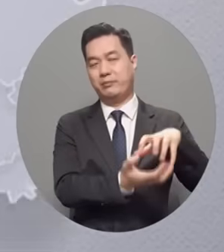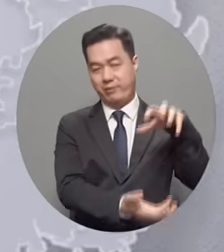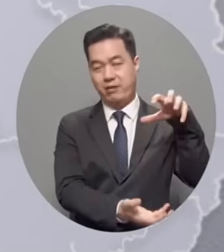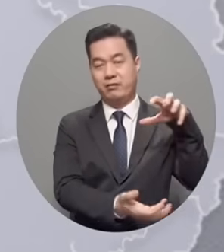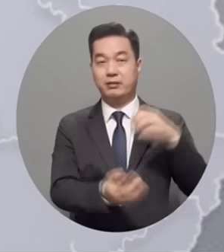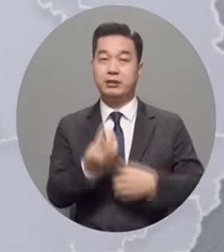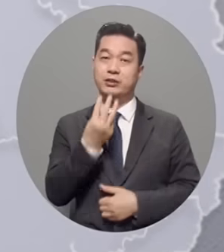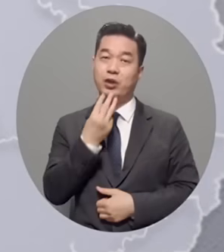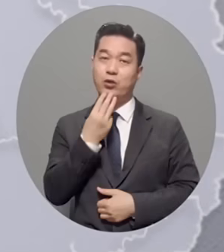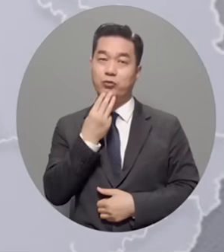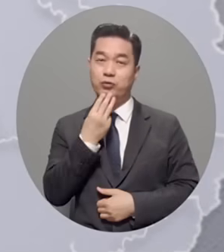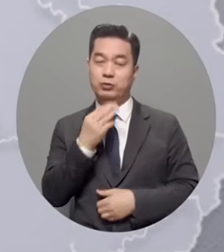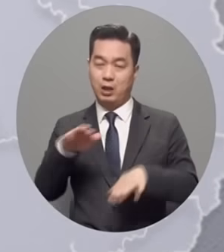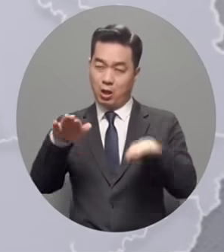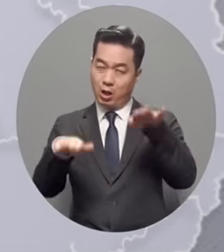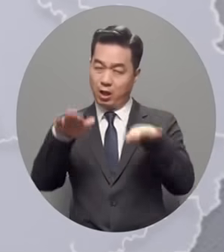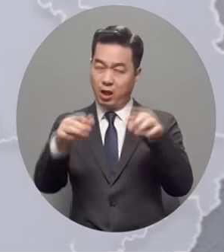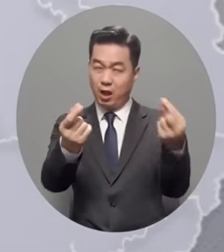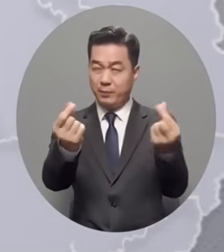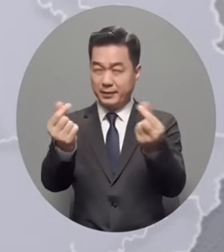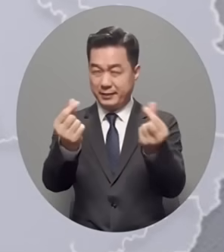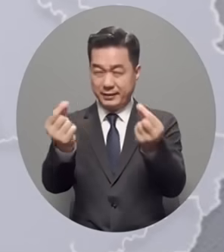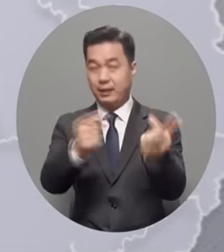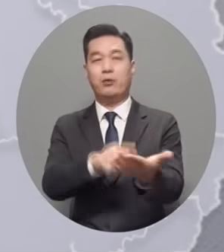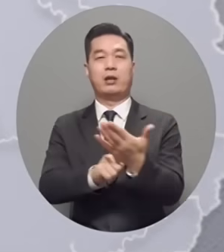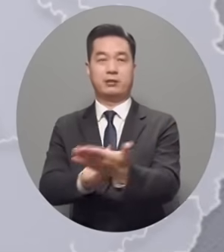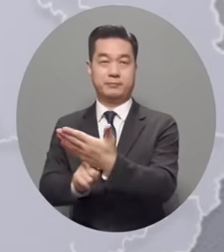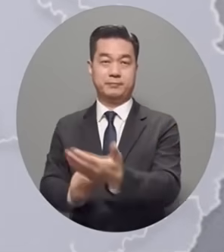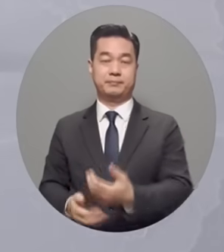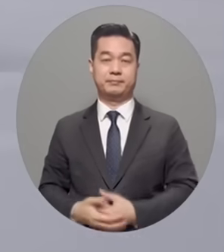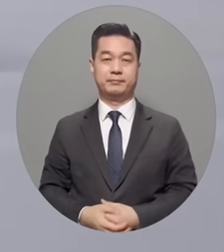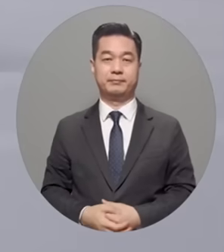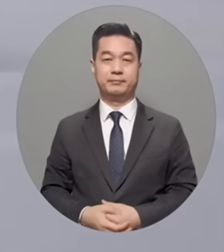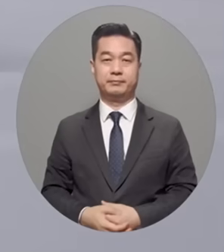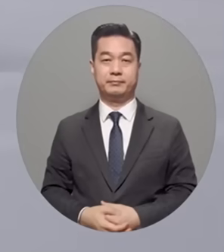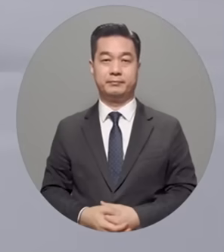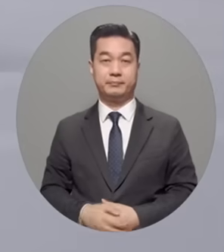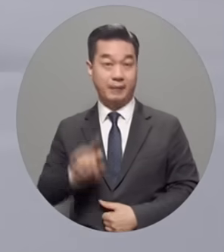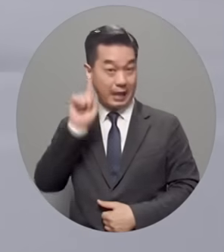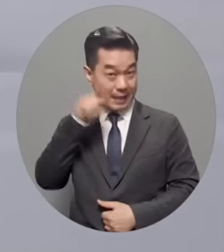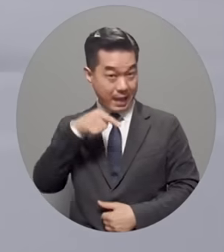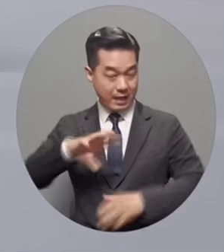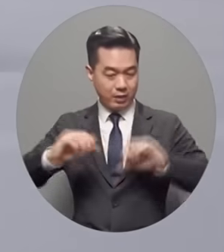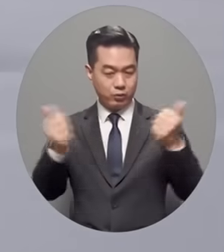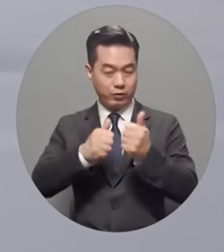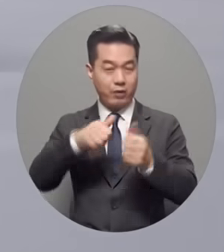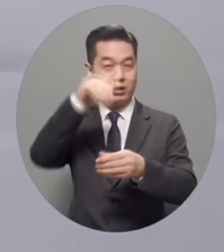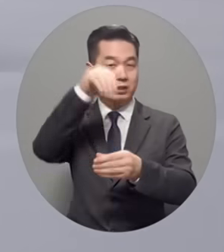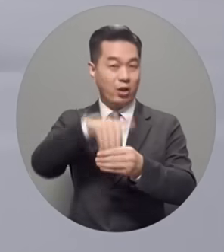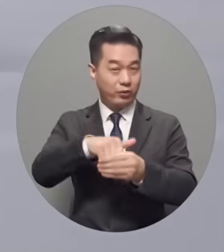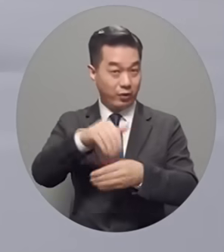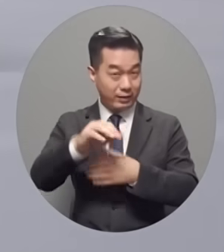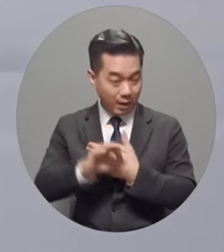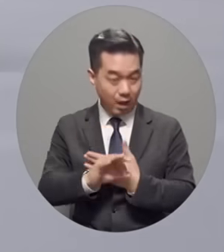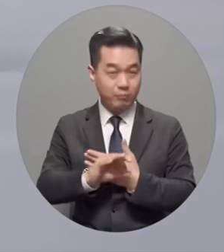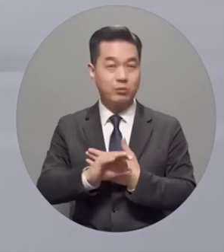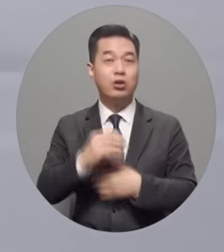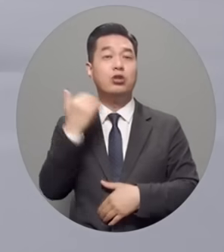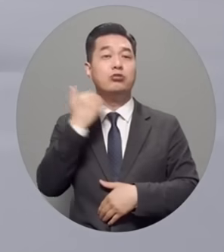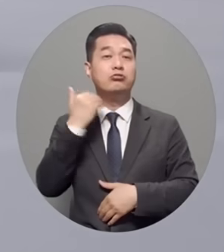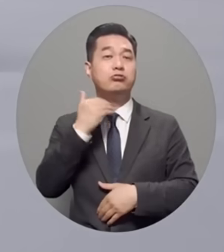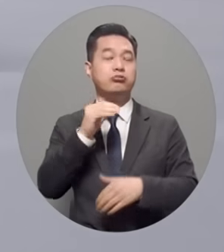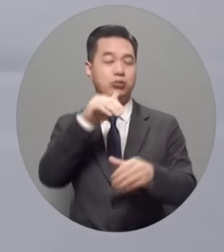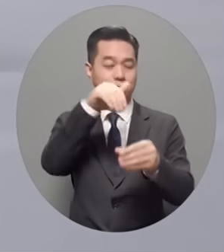서울은 오차 범위 안에서 초박빙으로 나타났습니다. 바로 내일 국회의원을 뽑는다면 어느 정당 후보에